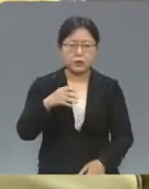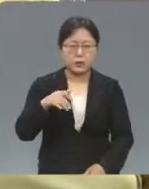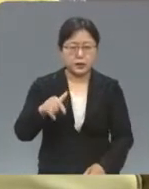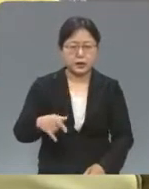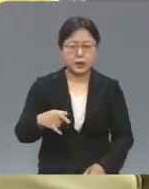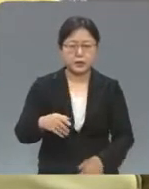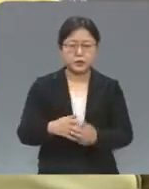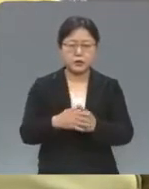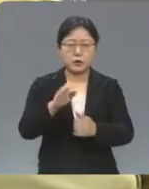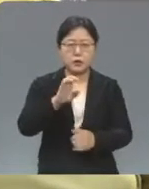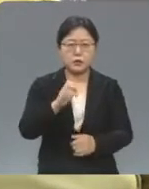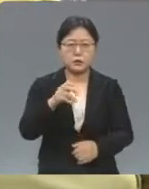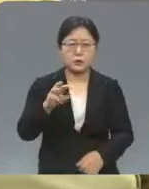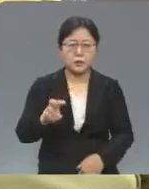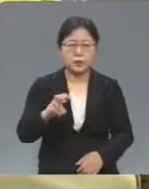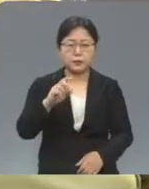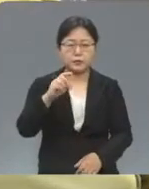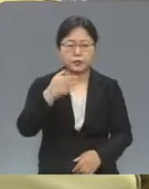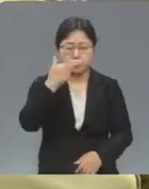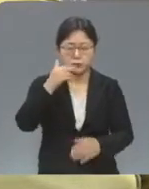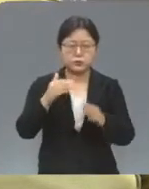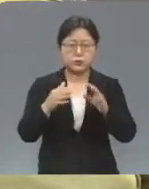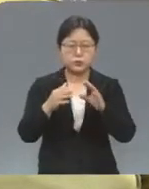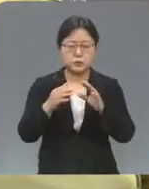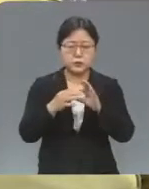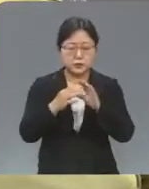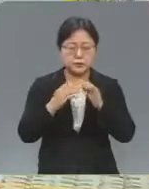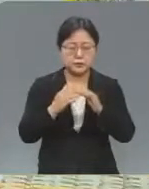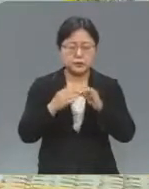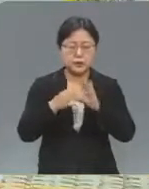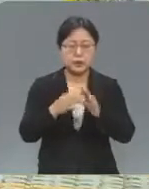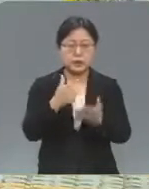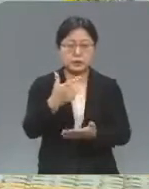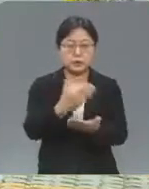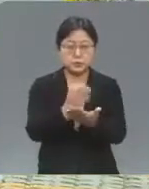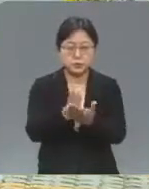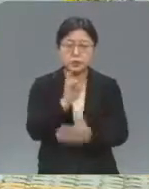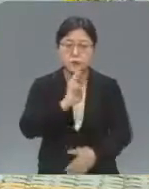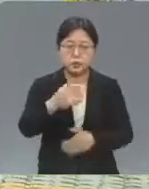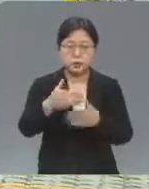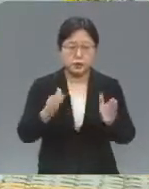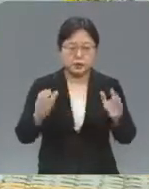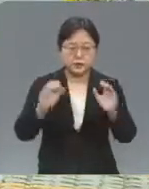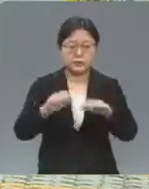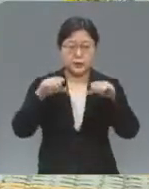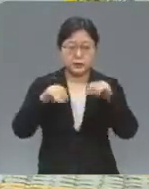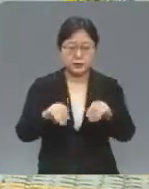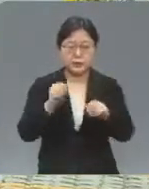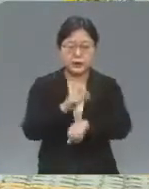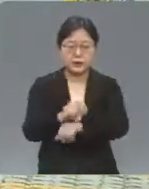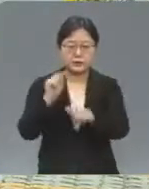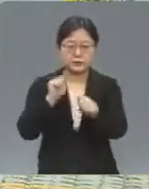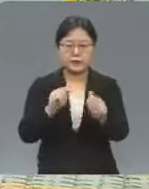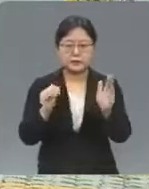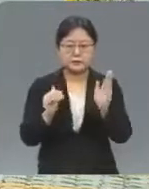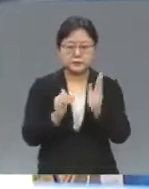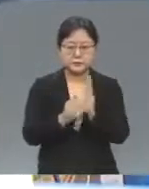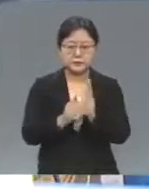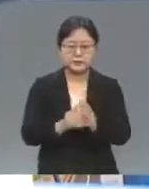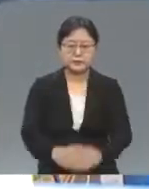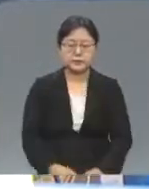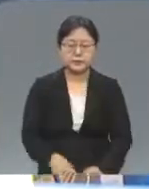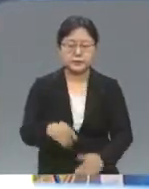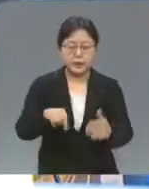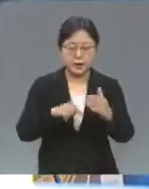헌팅 포차 훈련법 등 이용시설 6개 업종과 노래연습장 에 대해 집합 금지 행장 명령을 내렸습니다